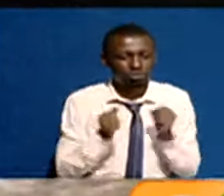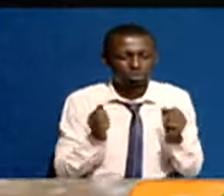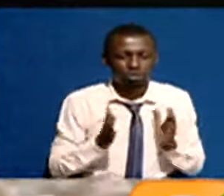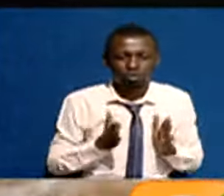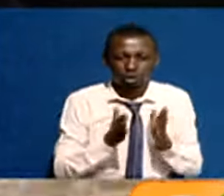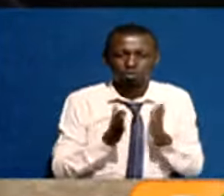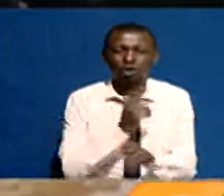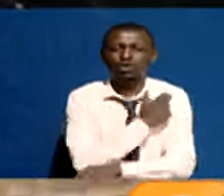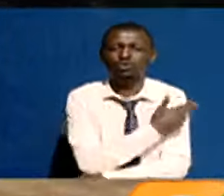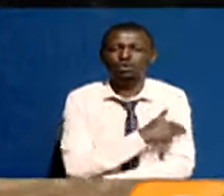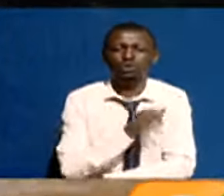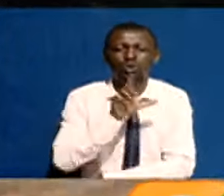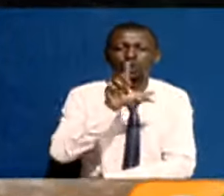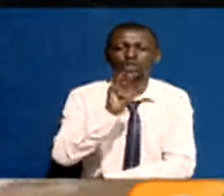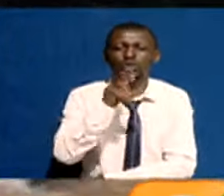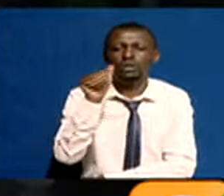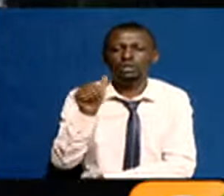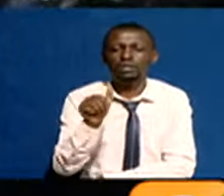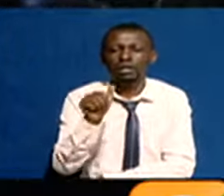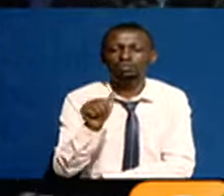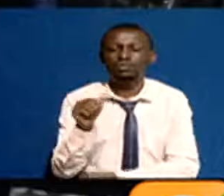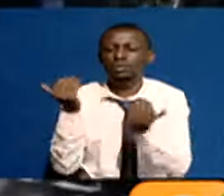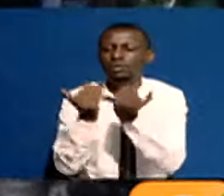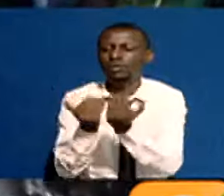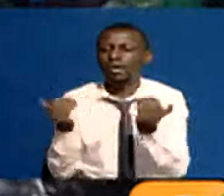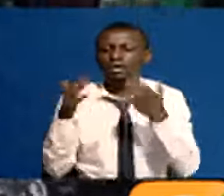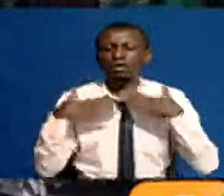Longisa. Mwili wa mtoto mdogo bado